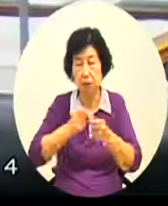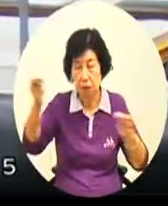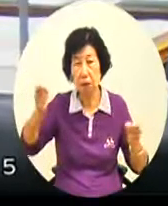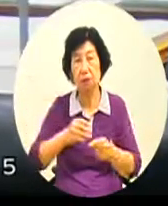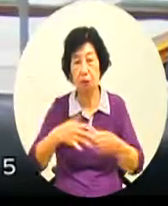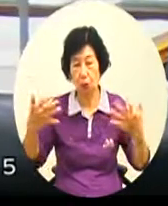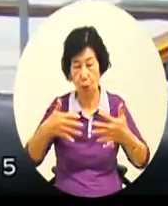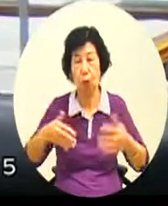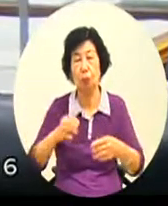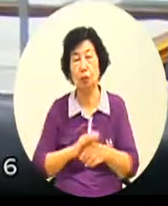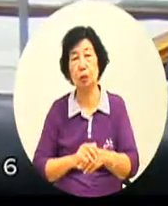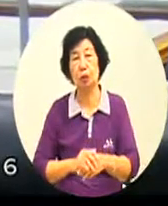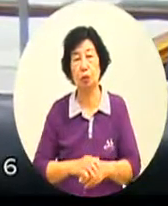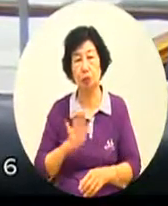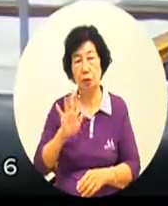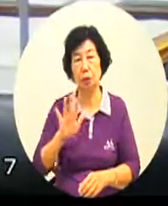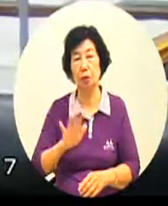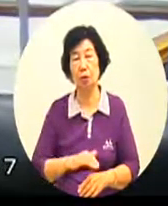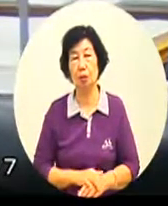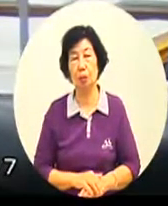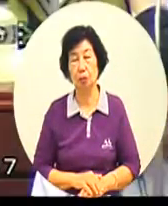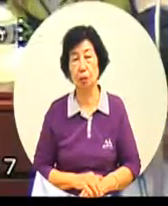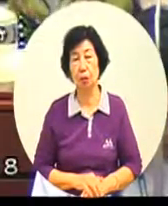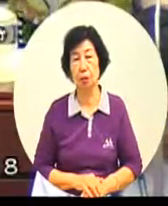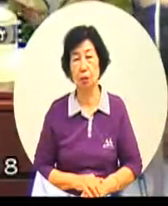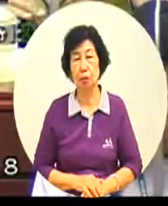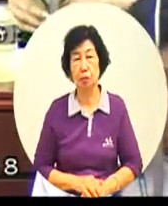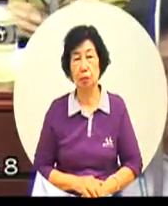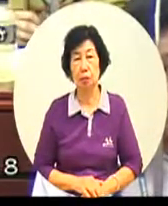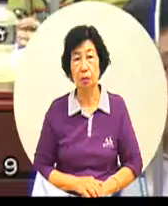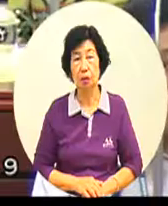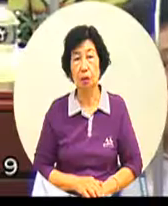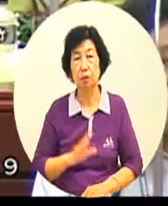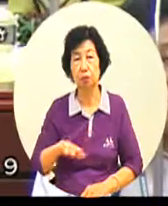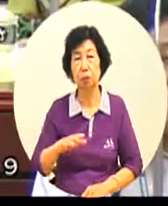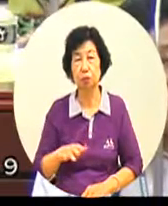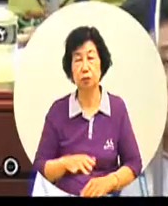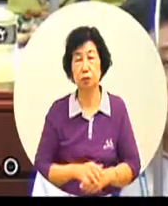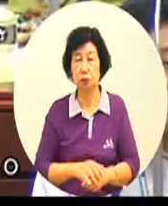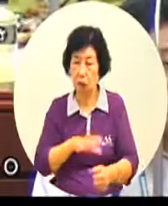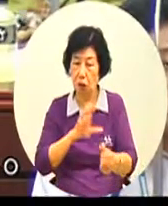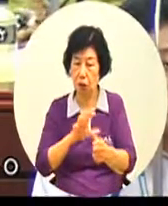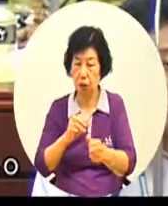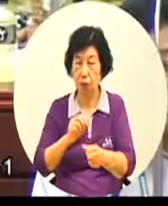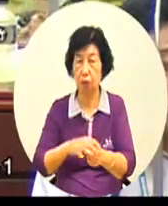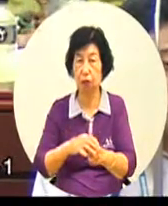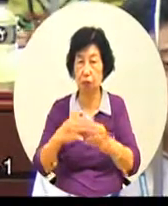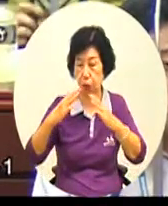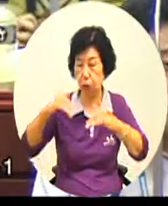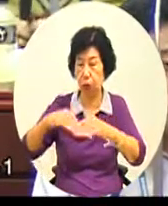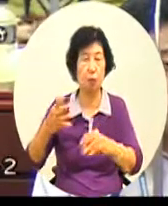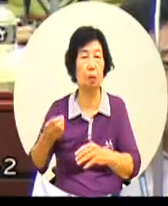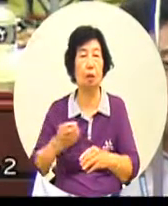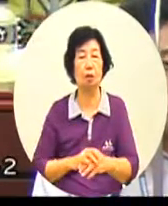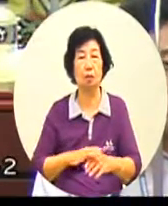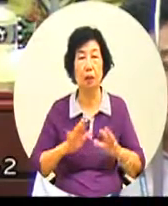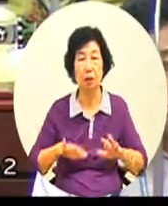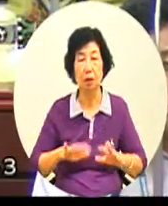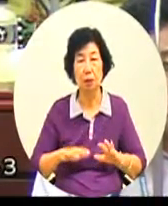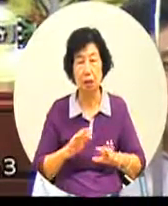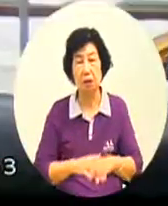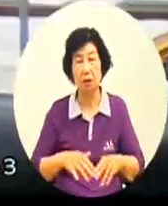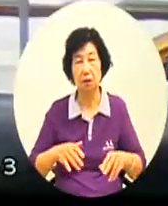们从来没有去注意。 我们就是体恤我们的族人，所以我们从来没有去强迫他。 你就告诉我一句，你愿不愿意争取他们的土地争议，还是你就要